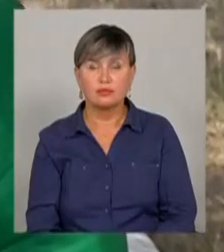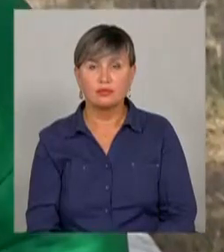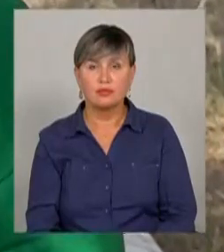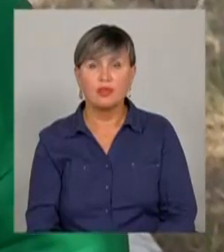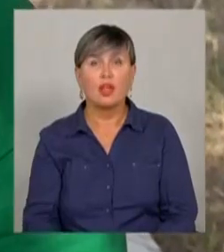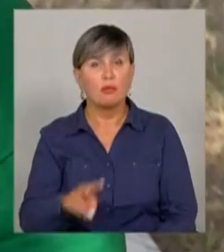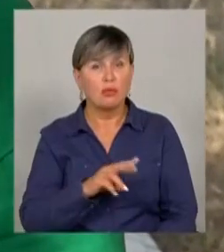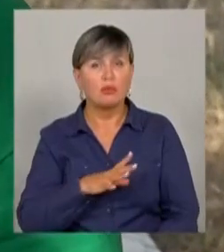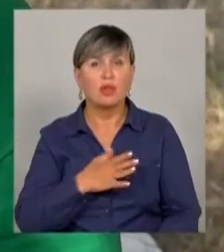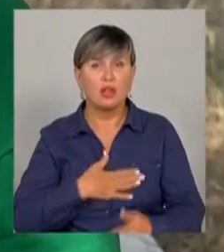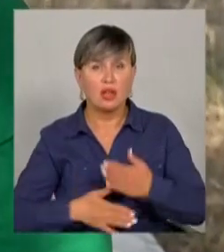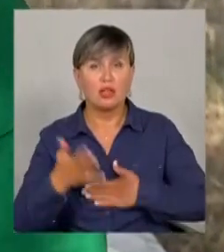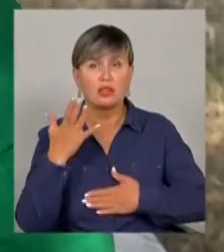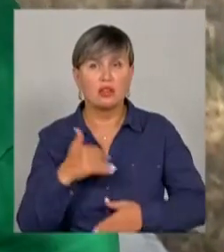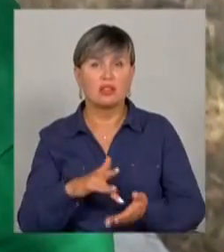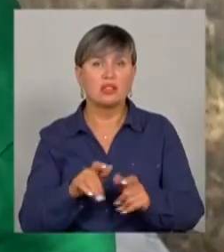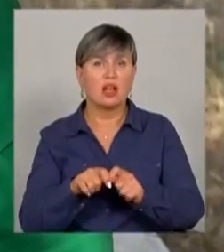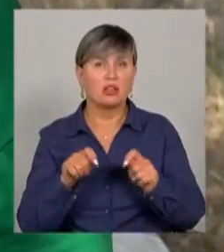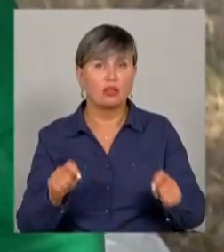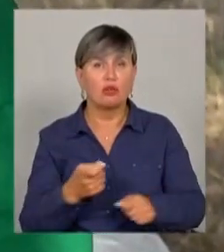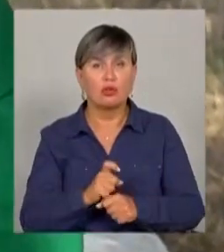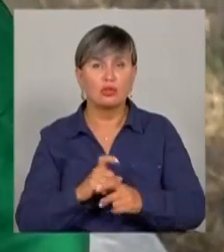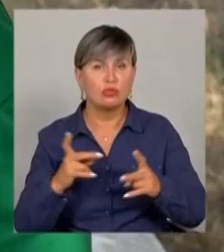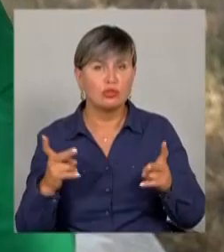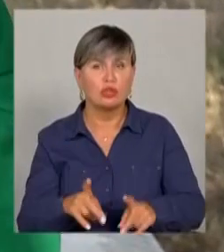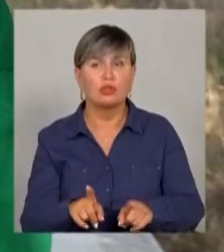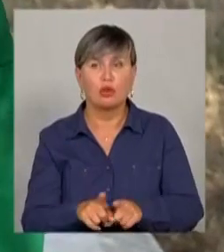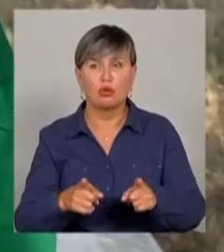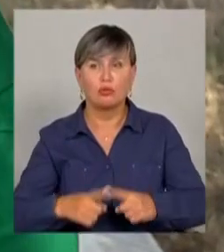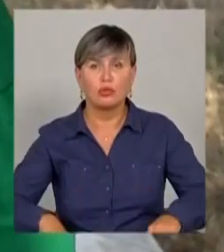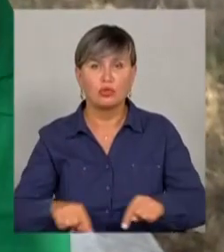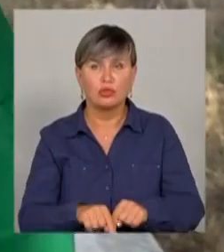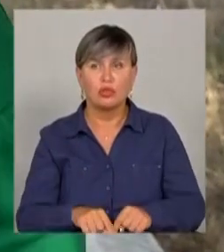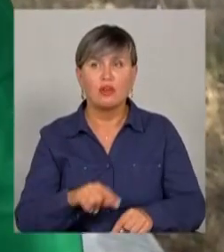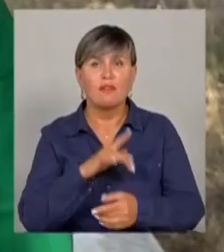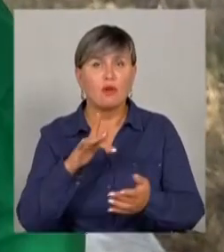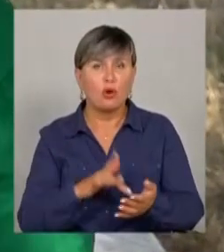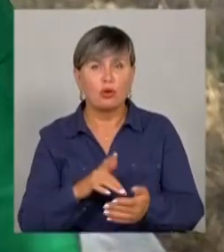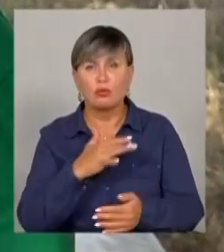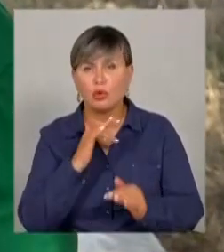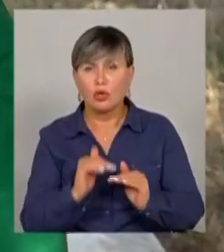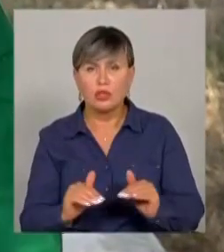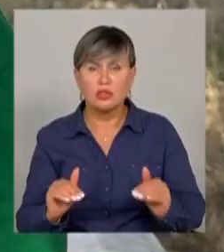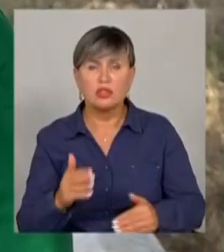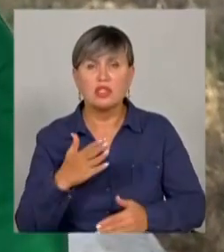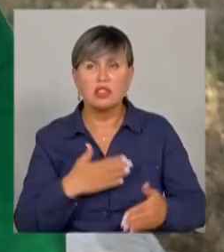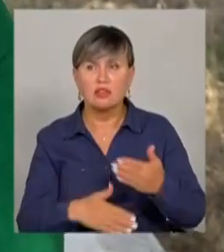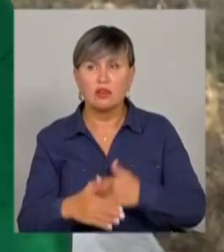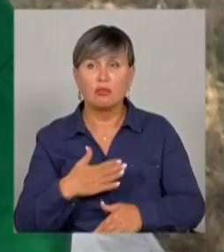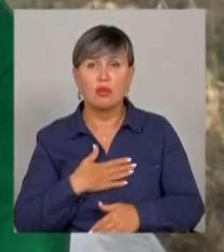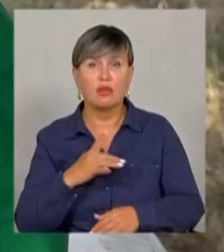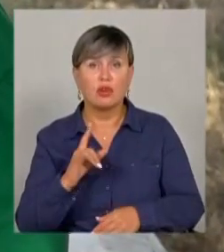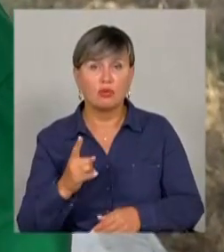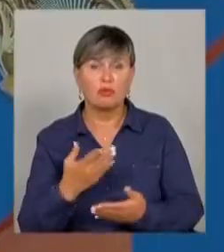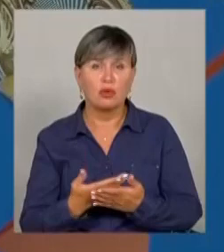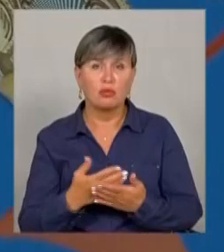Мы были очень рады, когда центр открылся. Мы очень нуждаемся в таком учреждении, потому что в городе много детей с инвалидностью. У моего ребенка,